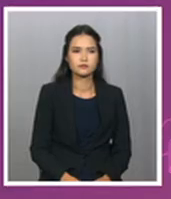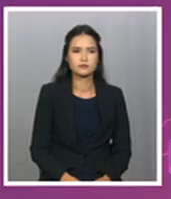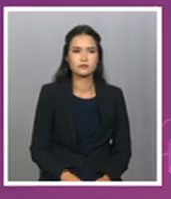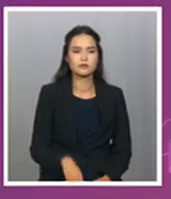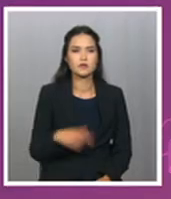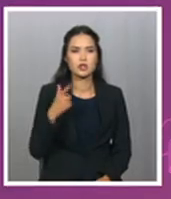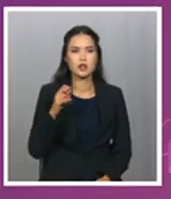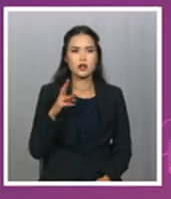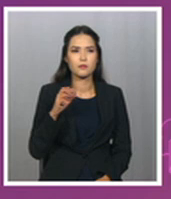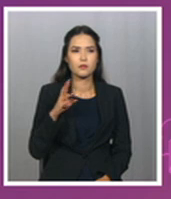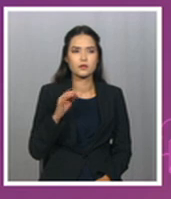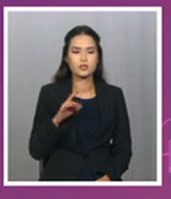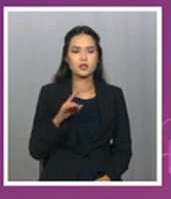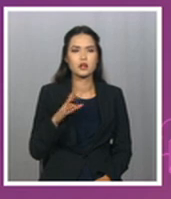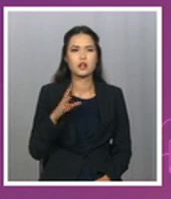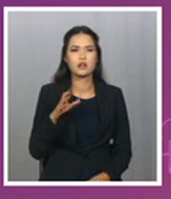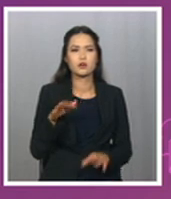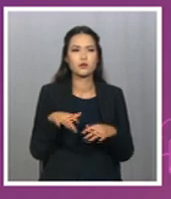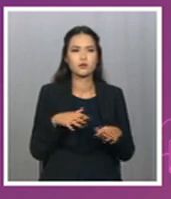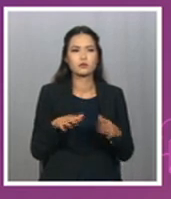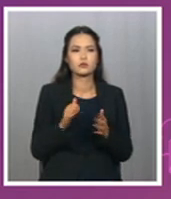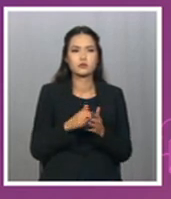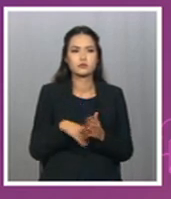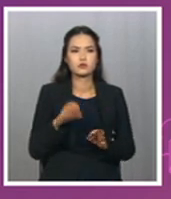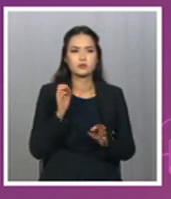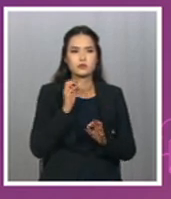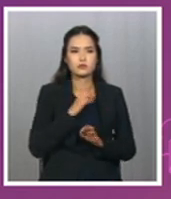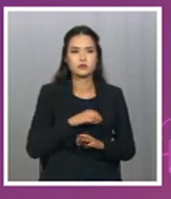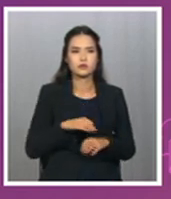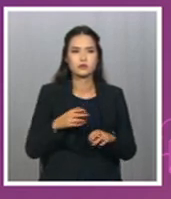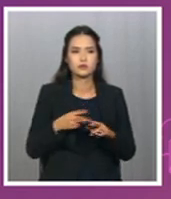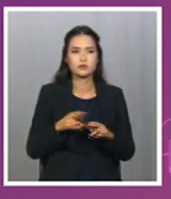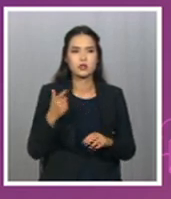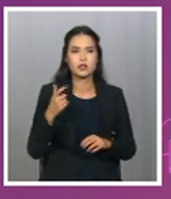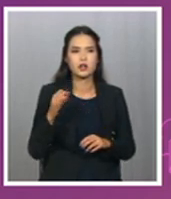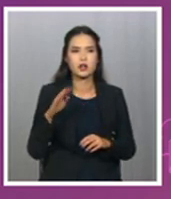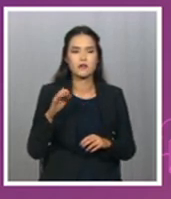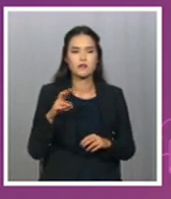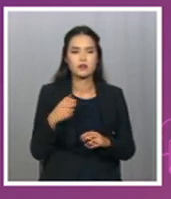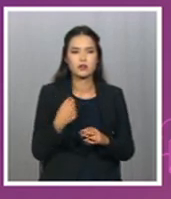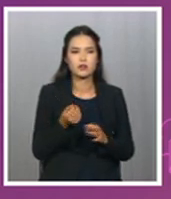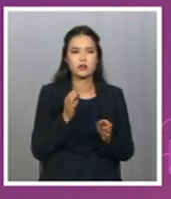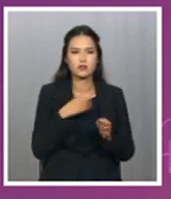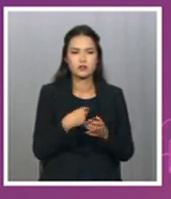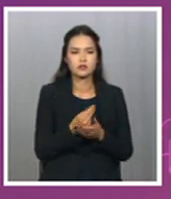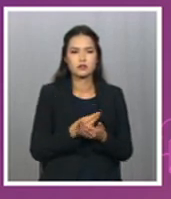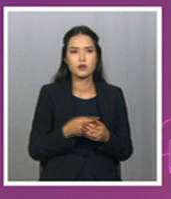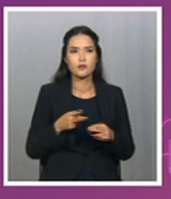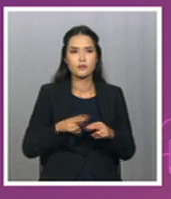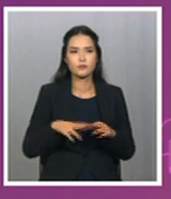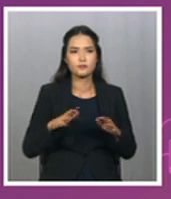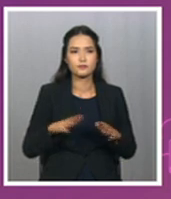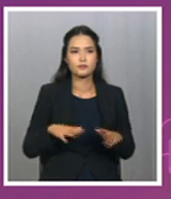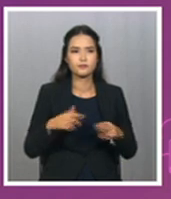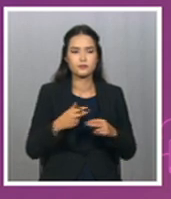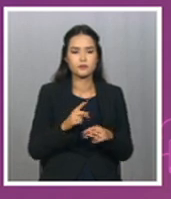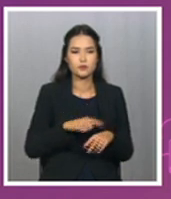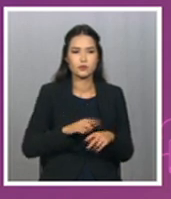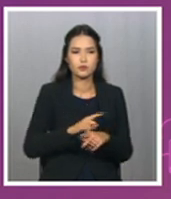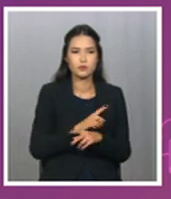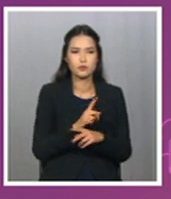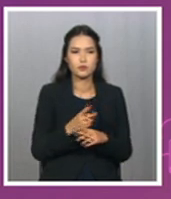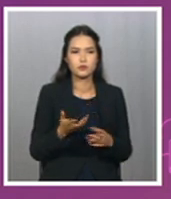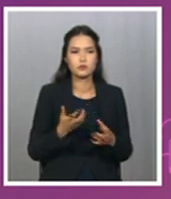Гармоникалық қозғалысты сипаттау үшін қолданылатын әдістердің бірі график арқылы жүзеге асады. Орнастыру уақыт графигін алу үшін